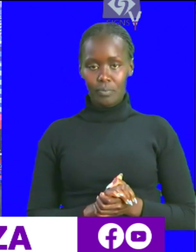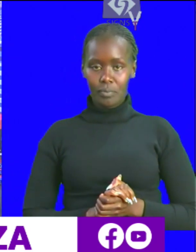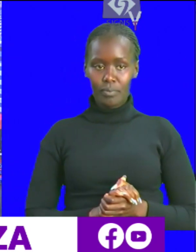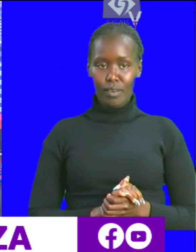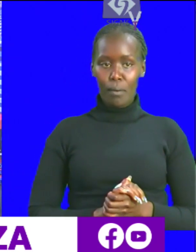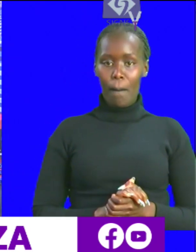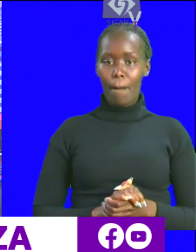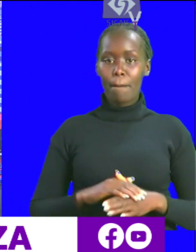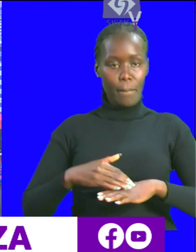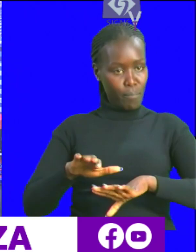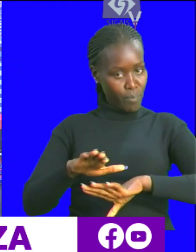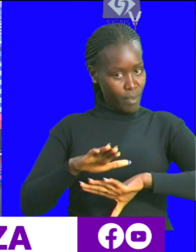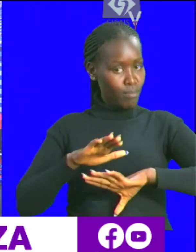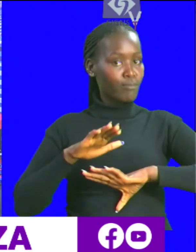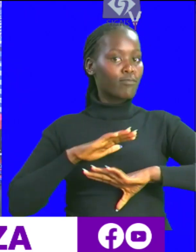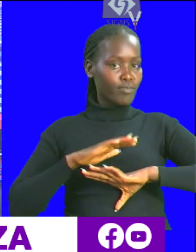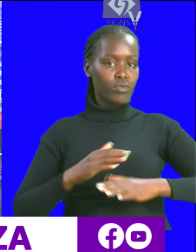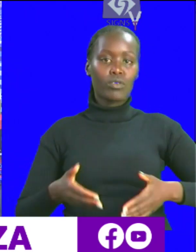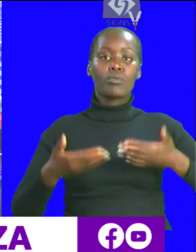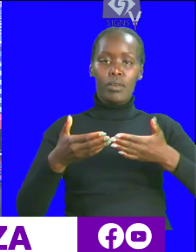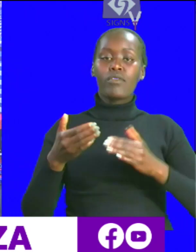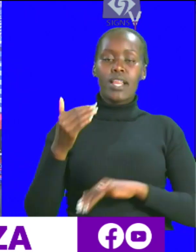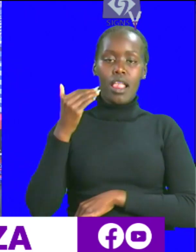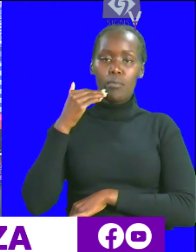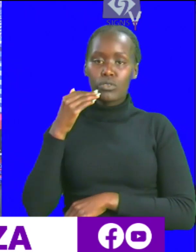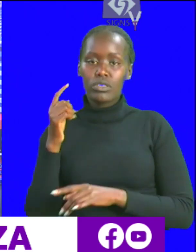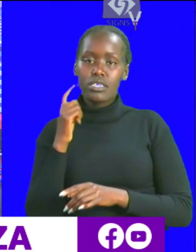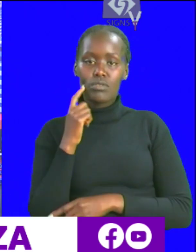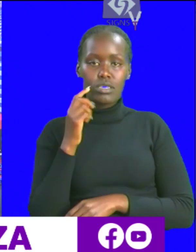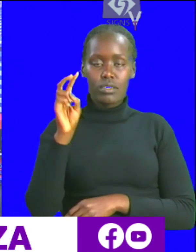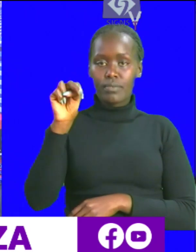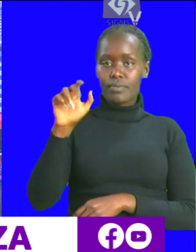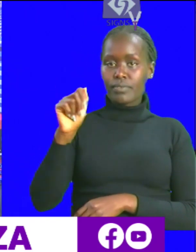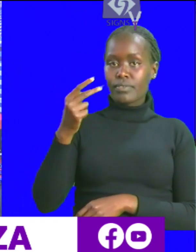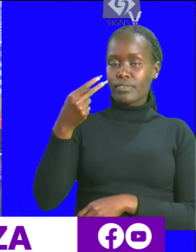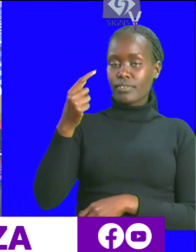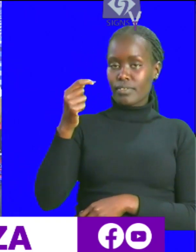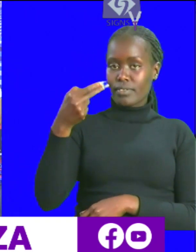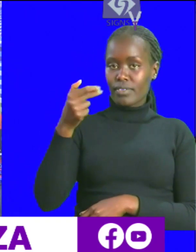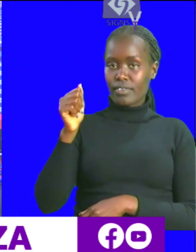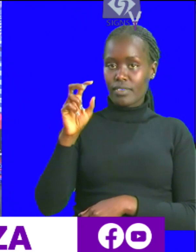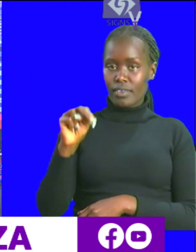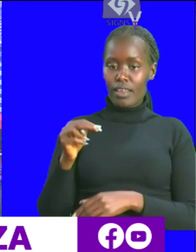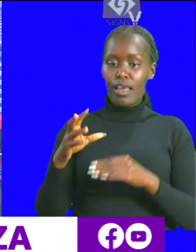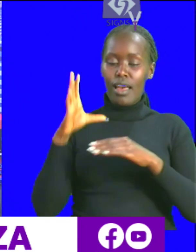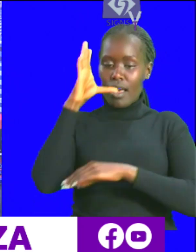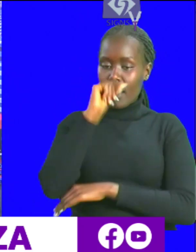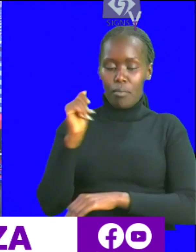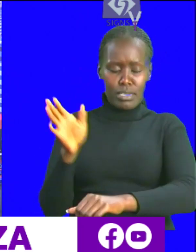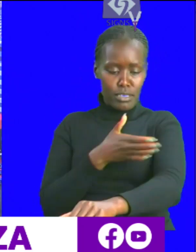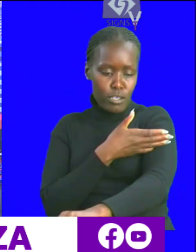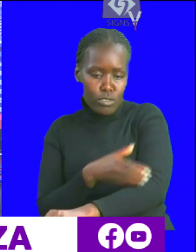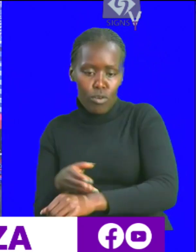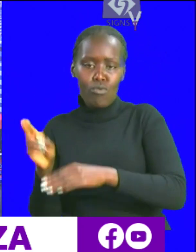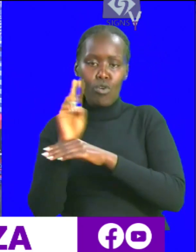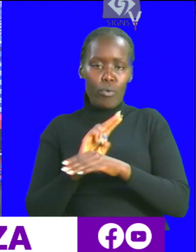Back to you. Mimi sasa nitakwambia the question of the day. Are you ready? Yes. Are you ready? The question is of